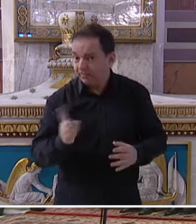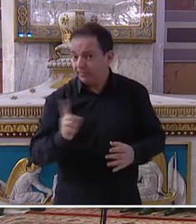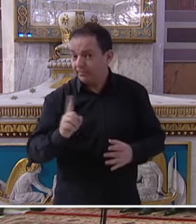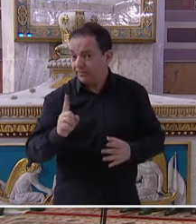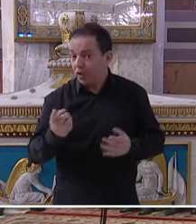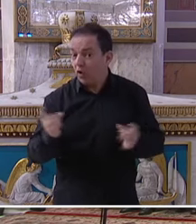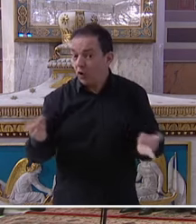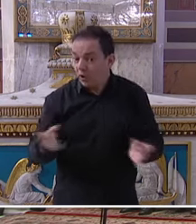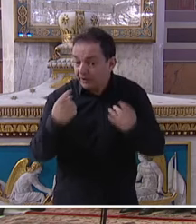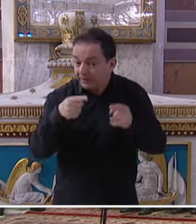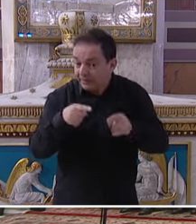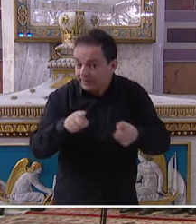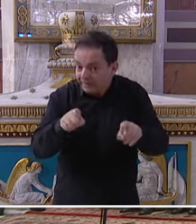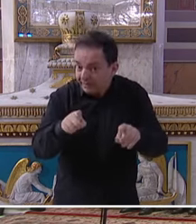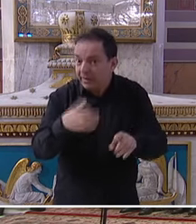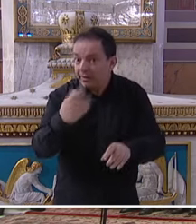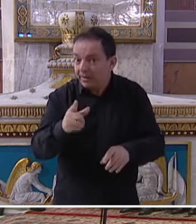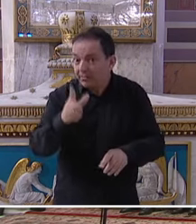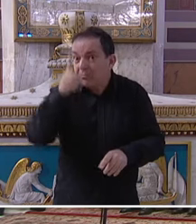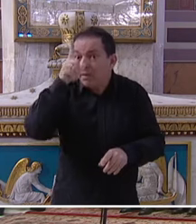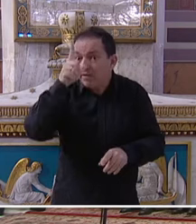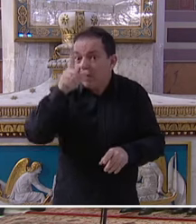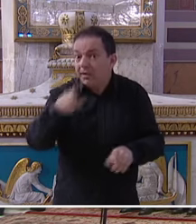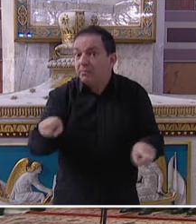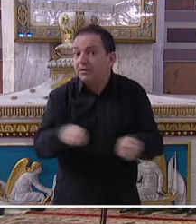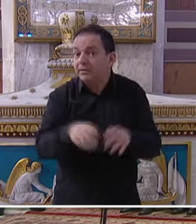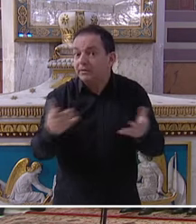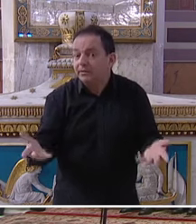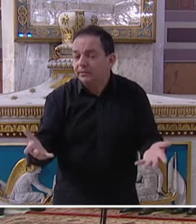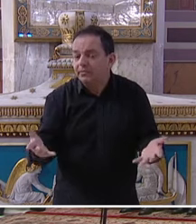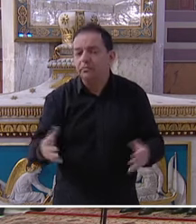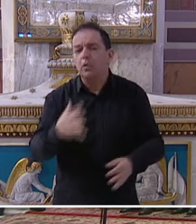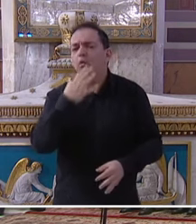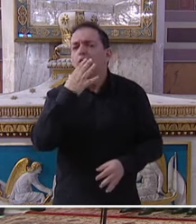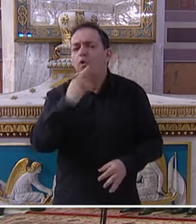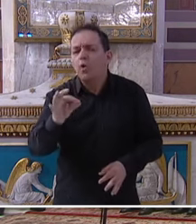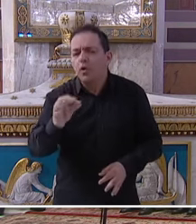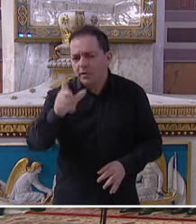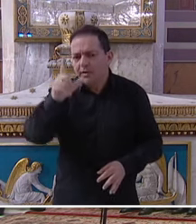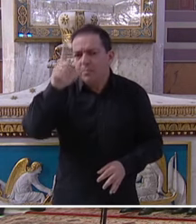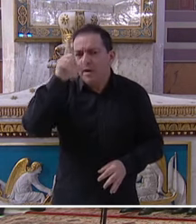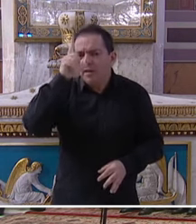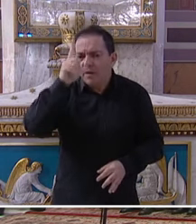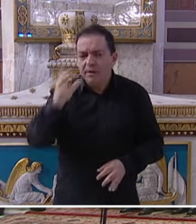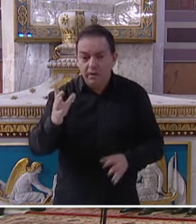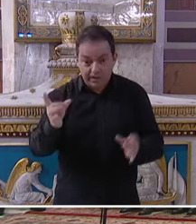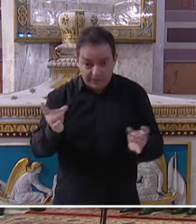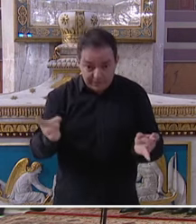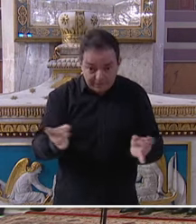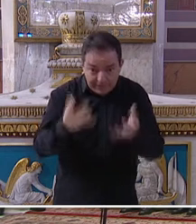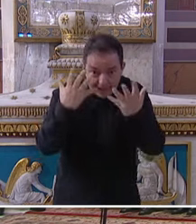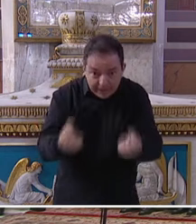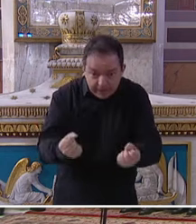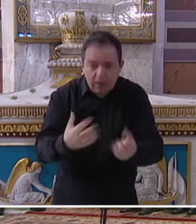όταν υπάρχει υπερηφάνεια, γιατί η υπερηφάνεια εξαφανίζει την